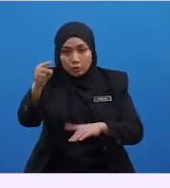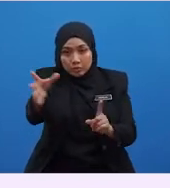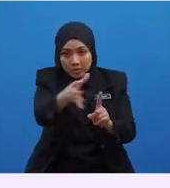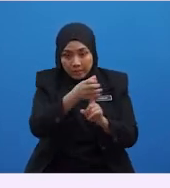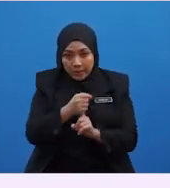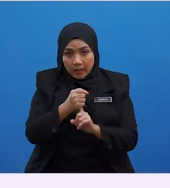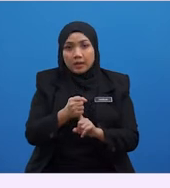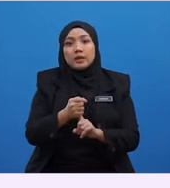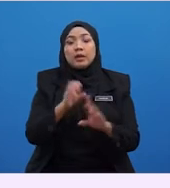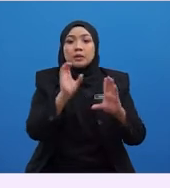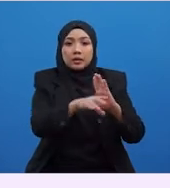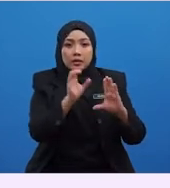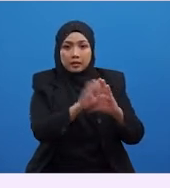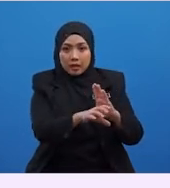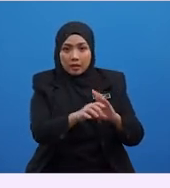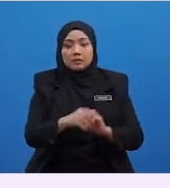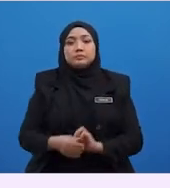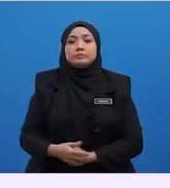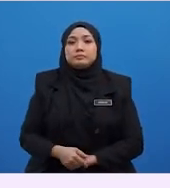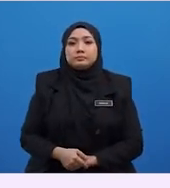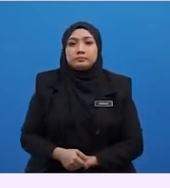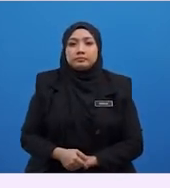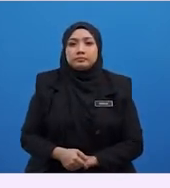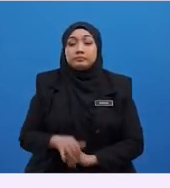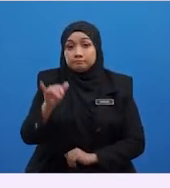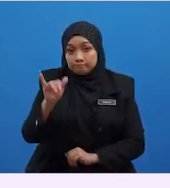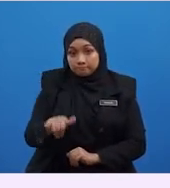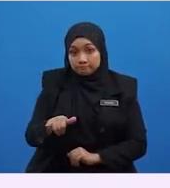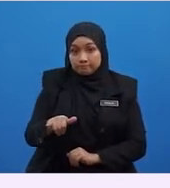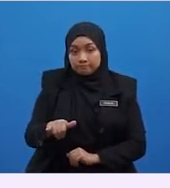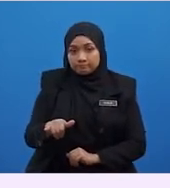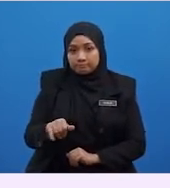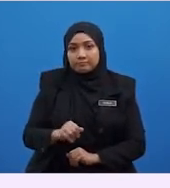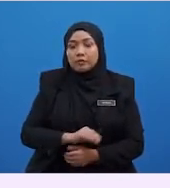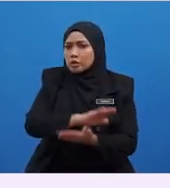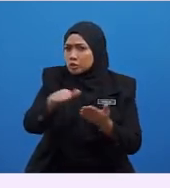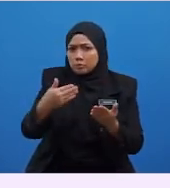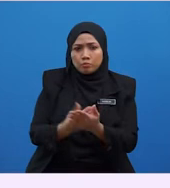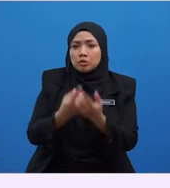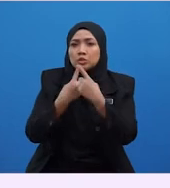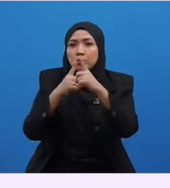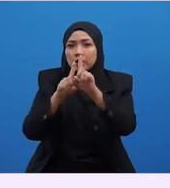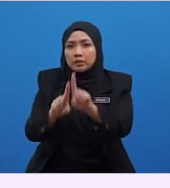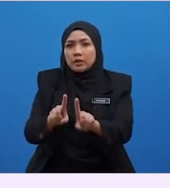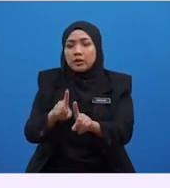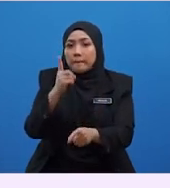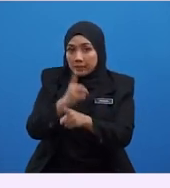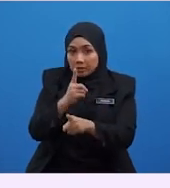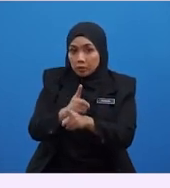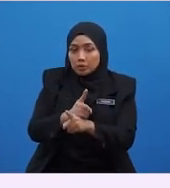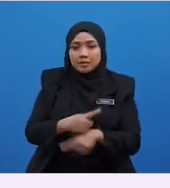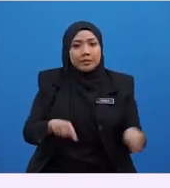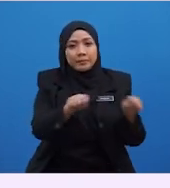berikan kamu masa untuk menjawab. Ya, jawapan kamu semua betul seperti yang dipaparkan